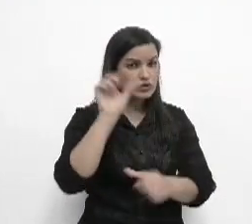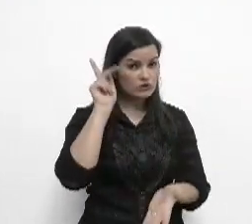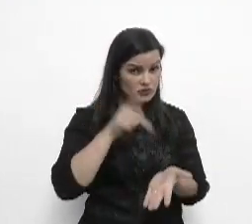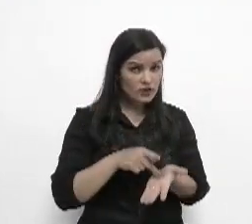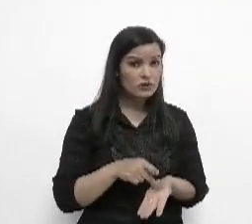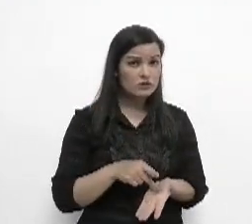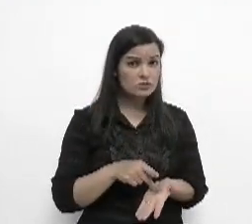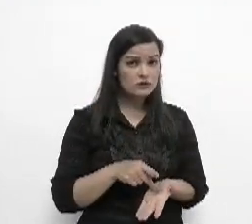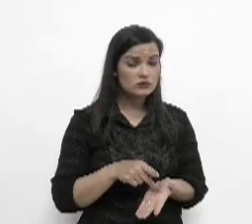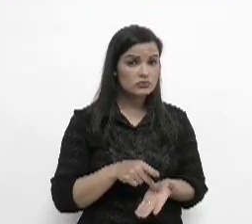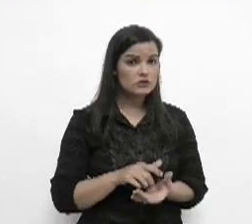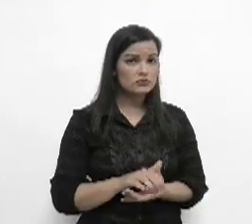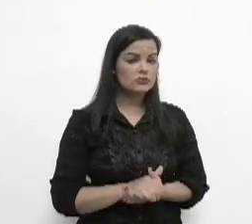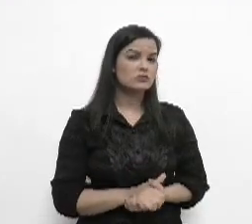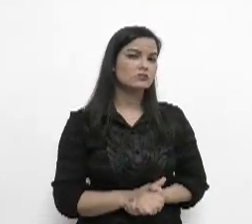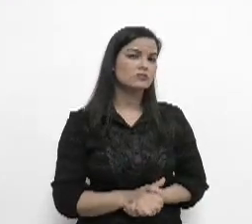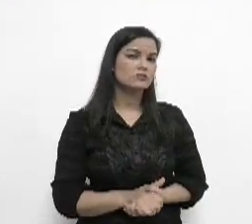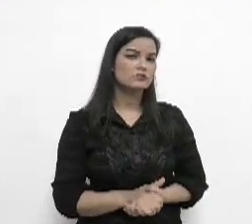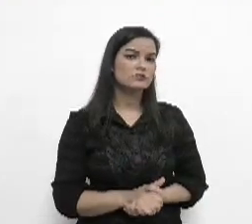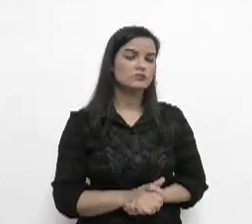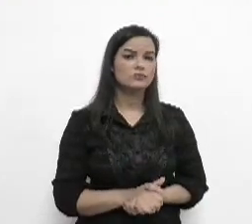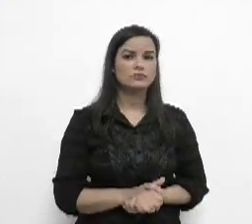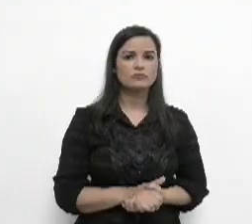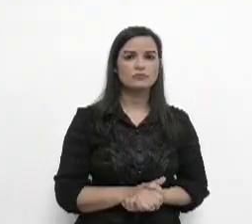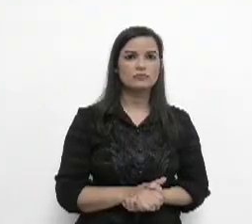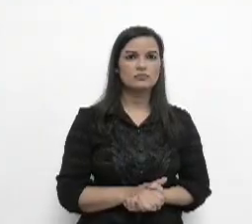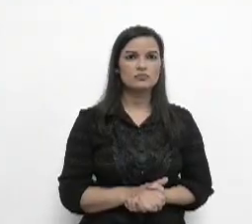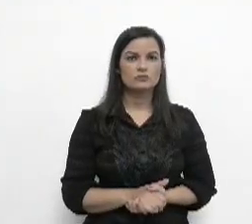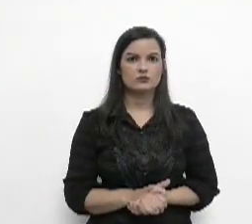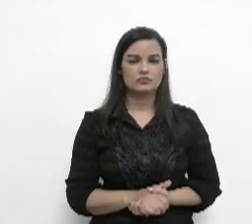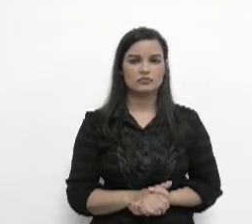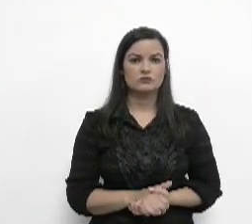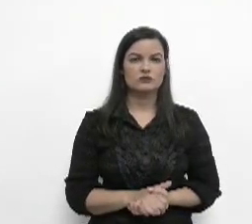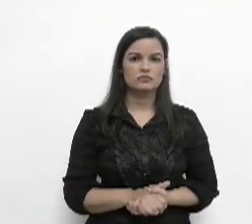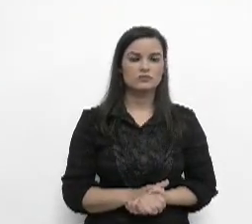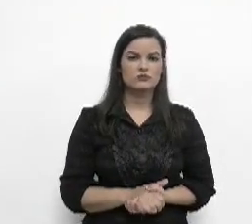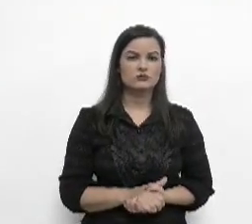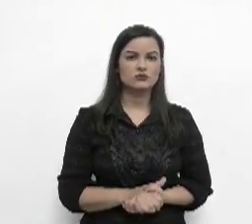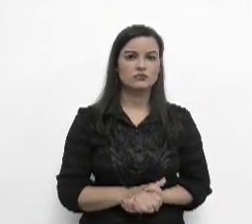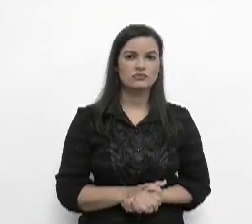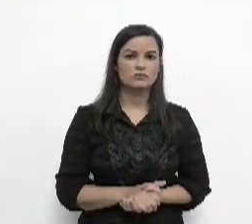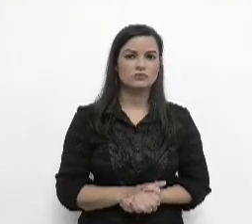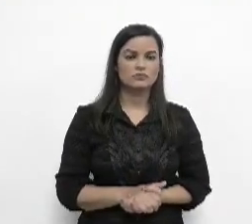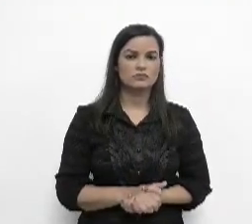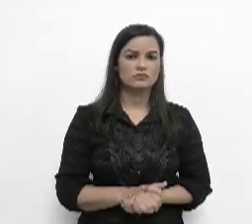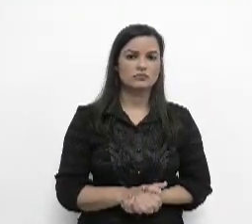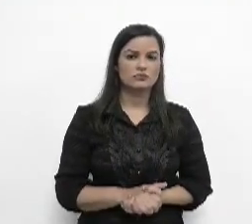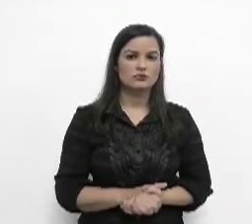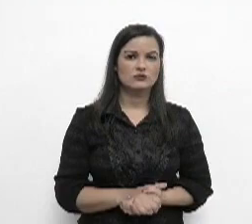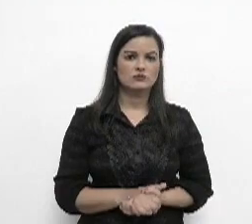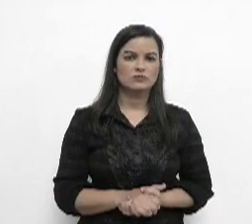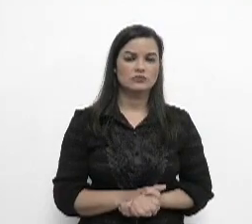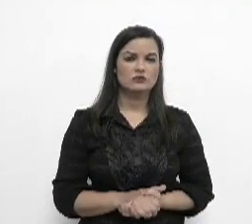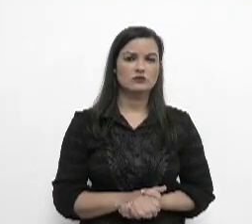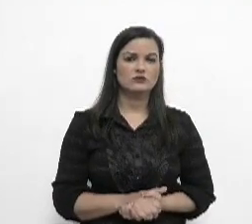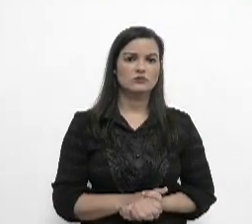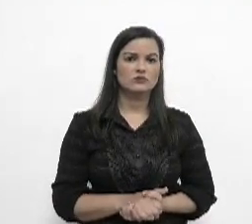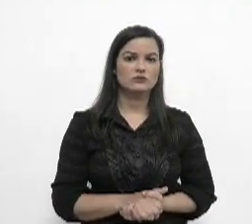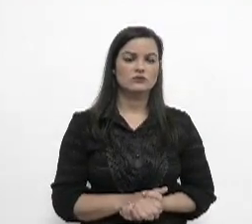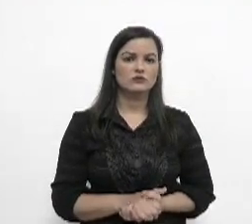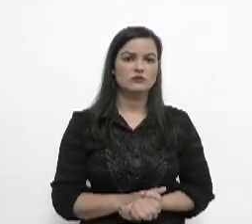그래서 예수님은 이 사울을 사용하기 전에 그의 눈을 멀게 해서 그의 걸음을 단절시키고 그의